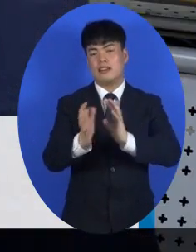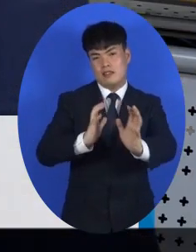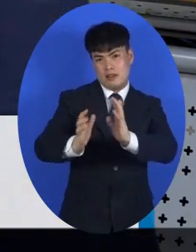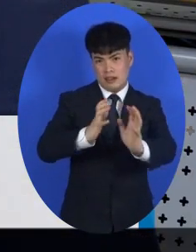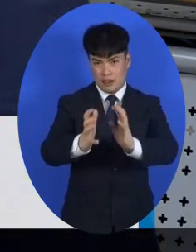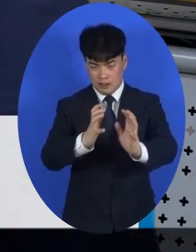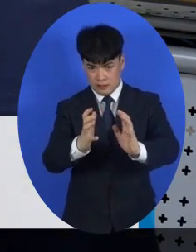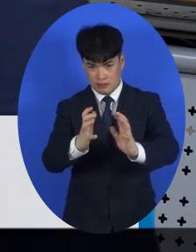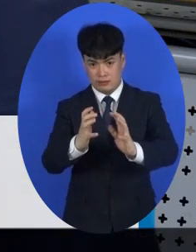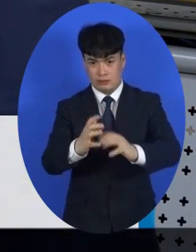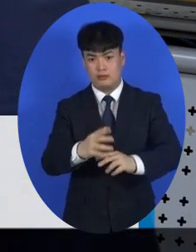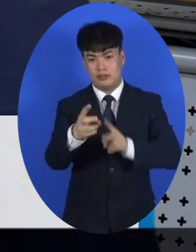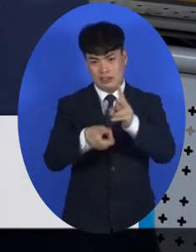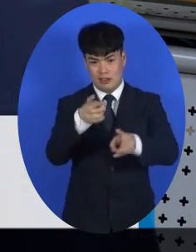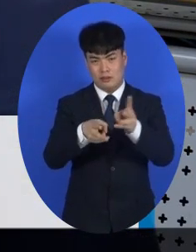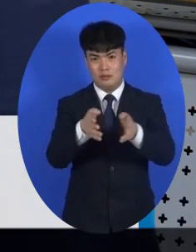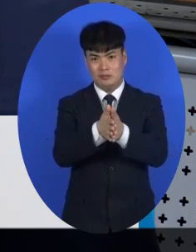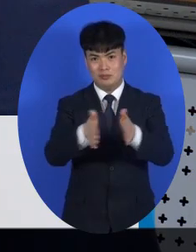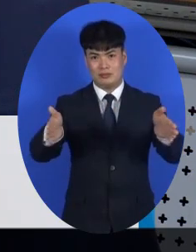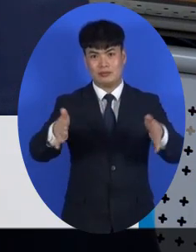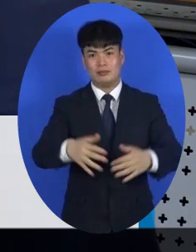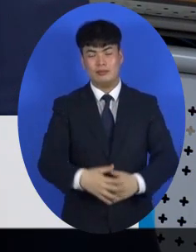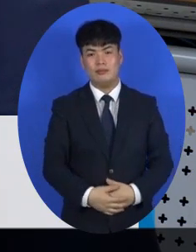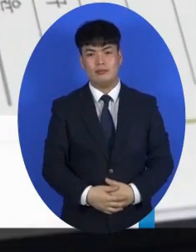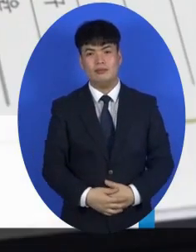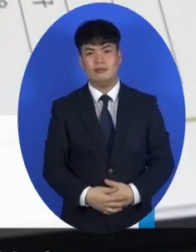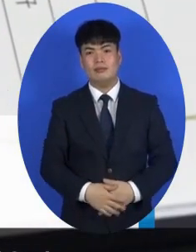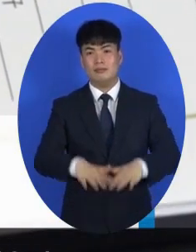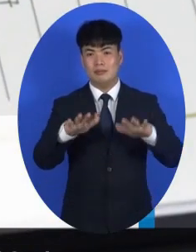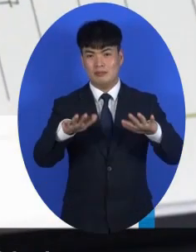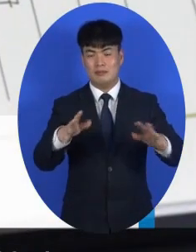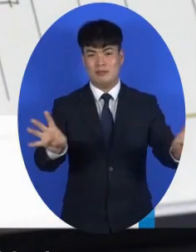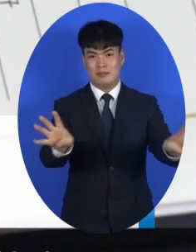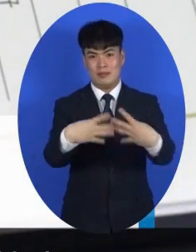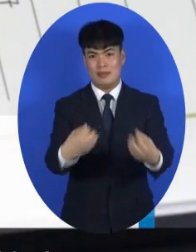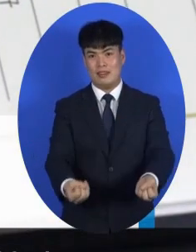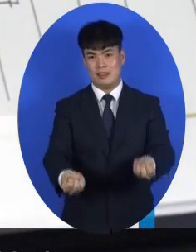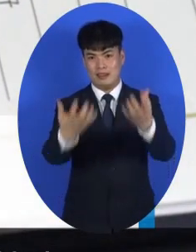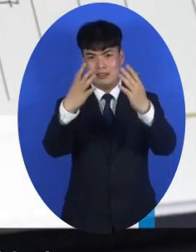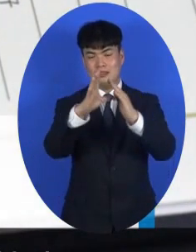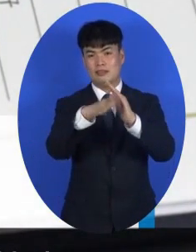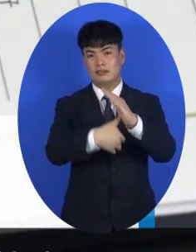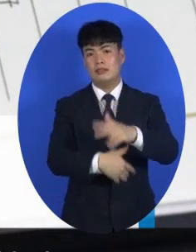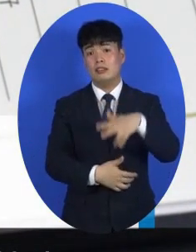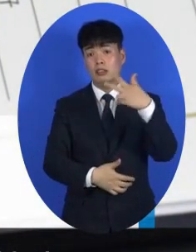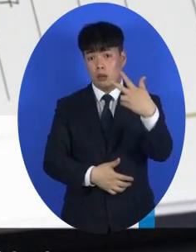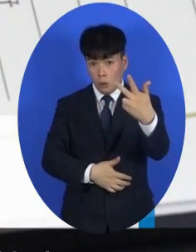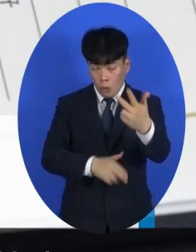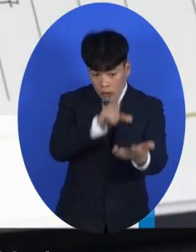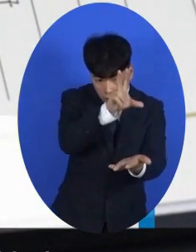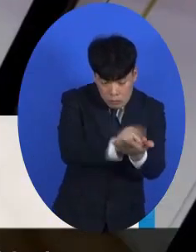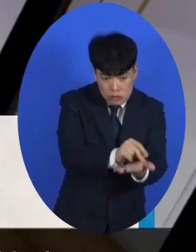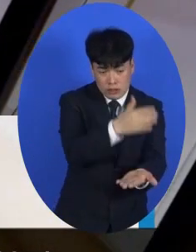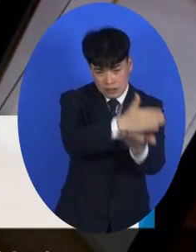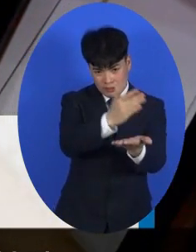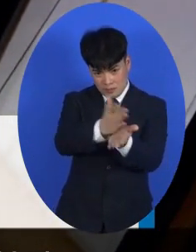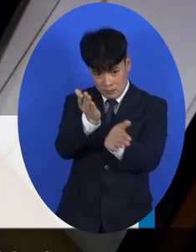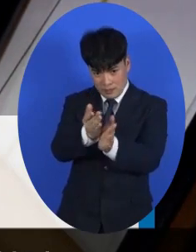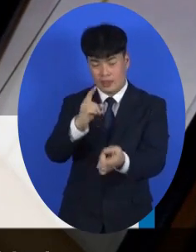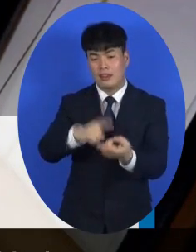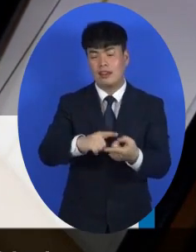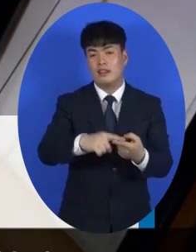구축하고 본격적인 사업 착수에 돌입했습니다. 이번 협약식을 통해 천안시는 7개 과제에 대해